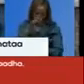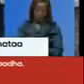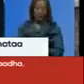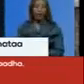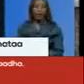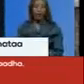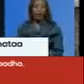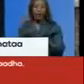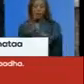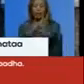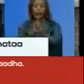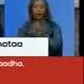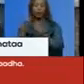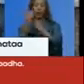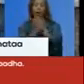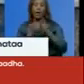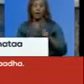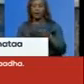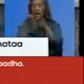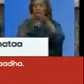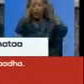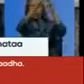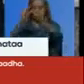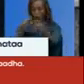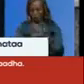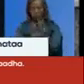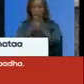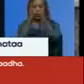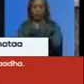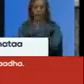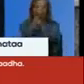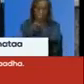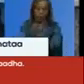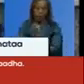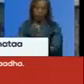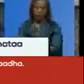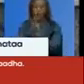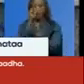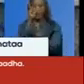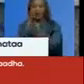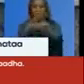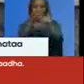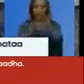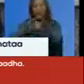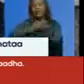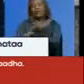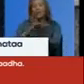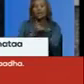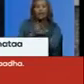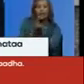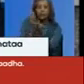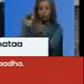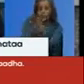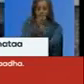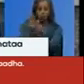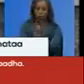ይገባል። የዜጎች በሀገራቸው የአስተዳደር መዋቅር በዴሞክራሲያዊ አግባብ በየደረጃው የመሳተፍ መብትም ሙሉ